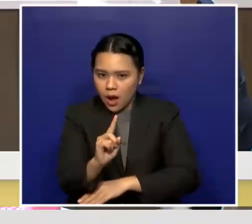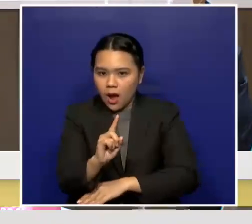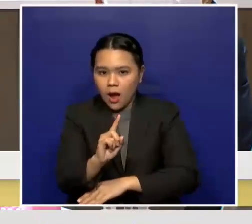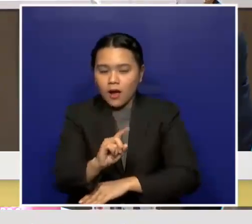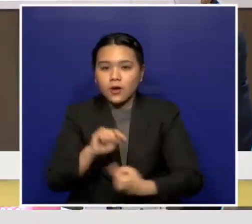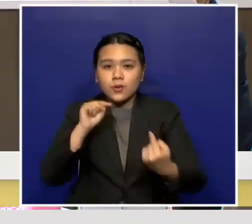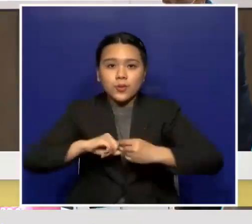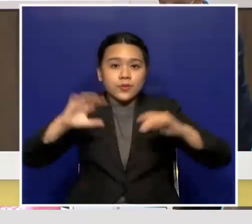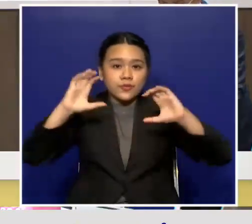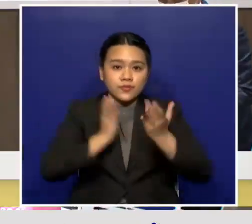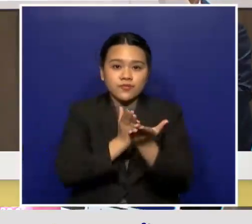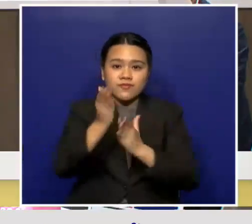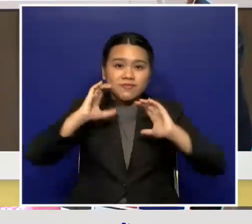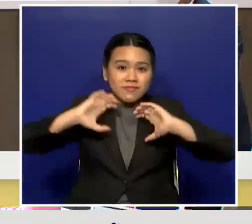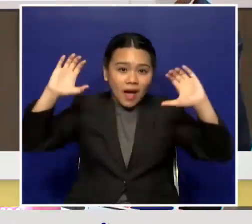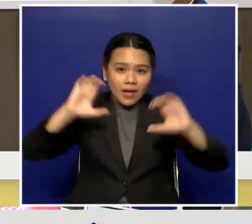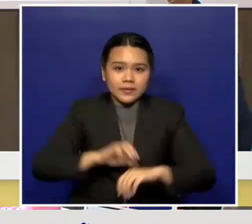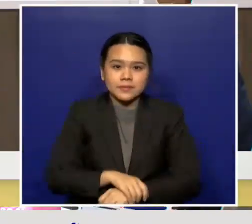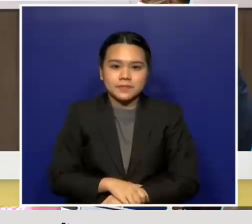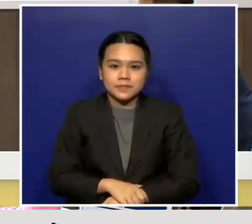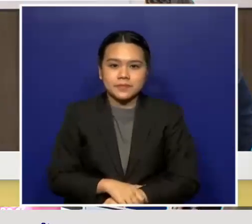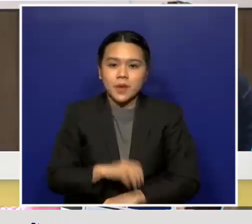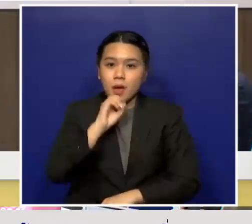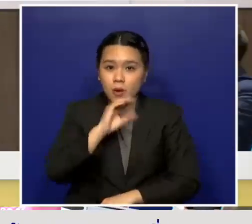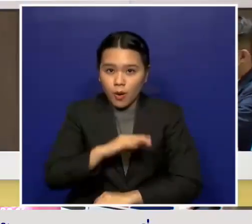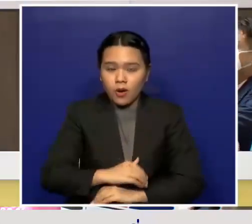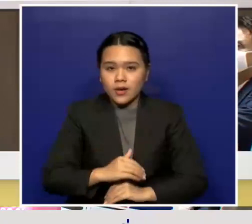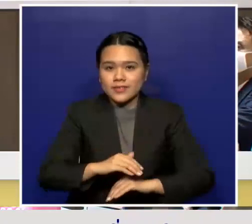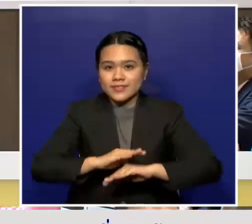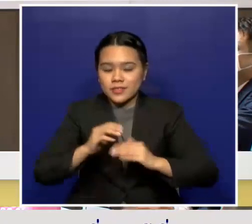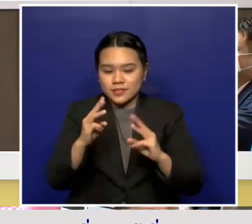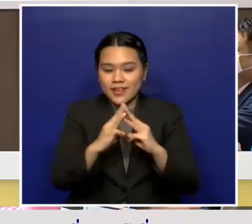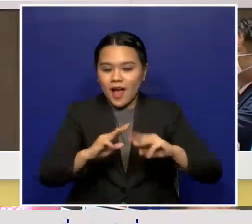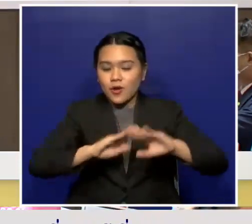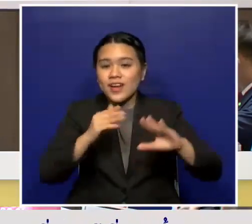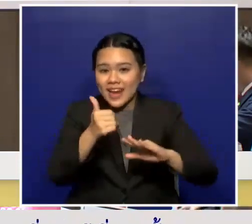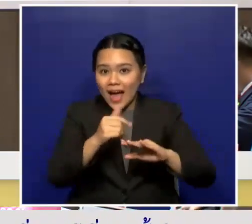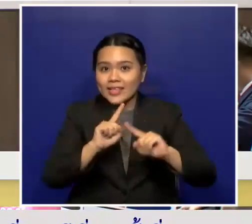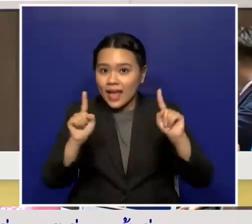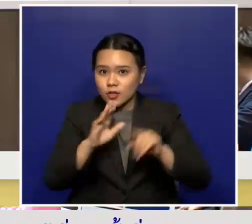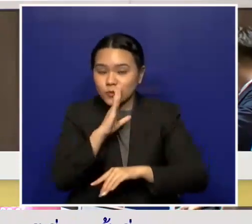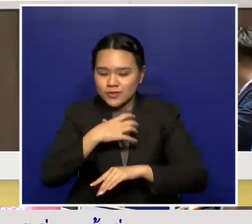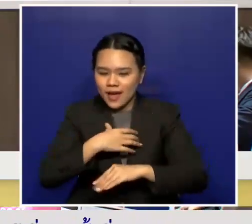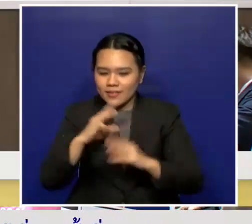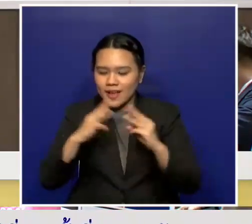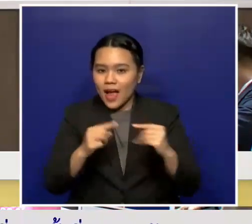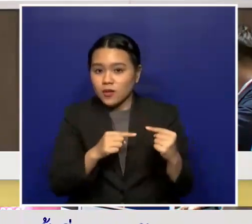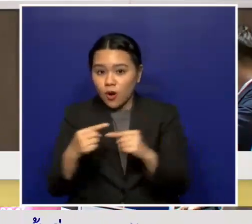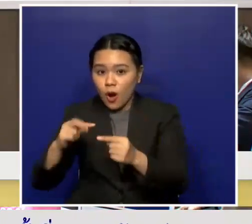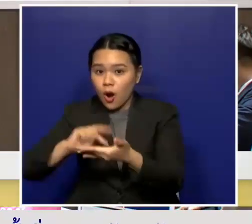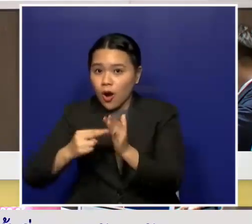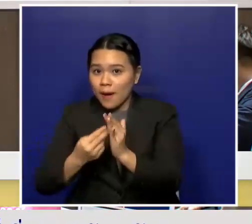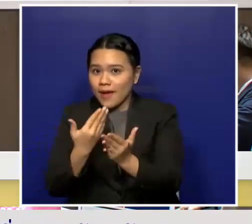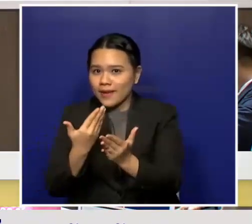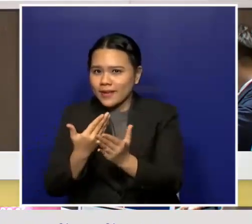ราชการมีสิทธิ์ยกเลิกสัญญาผมย่อให้เลยนะครับแล้วก็อีกด้านนึงบอกว่าถ้าจะต่อสัญญาก็ได้นะถ้าเขาให้อะไรกับทาง